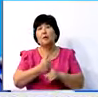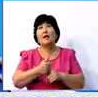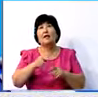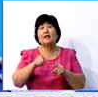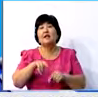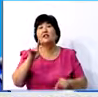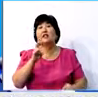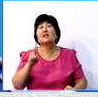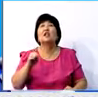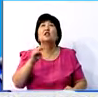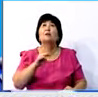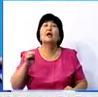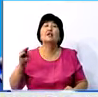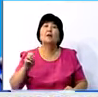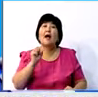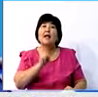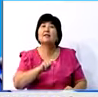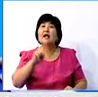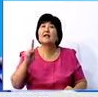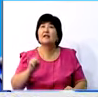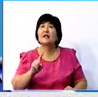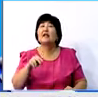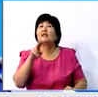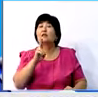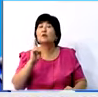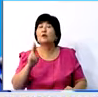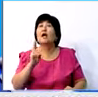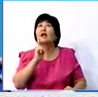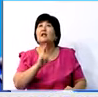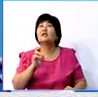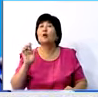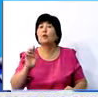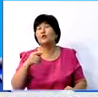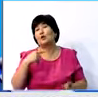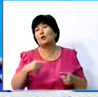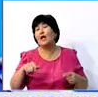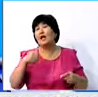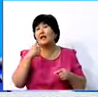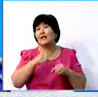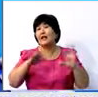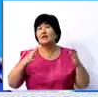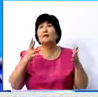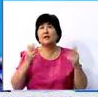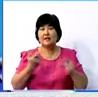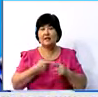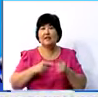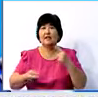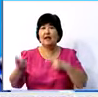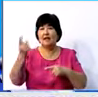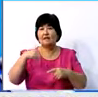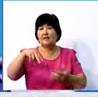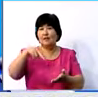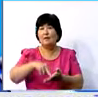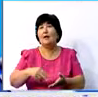Нижат Рахимов, Жасира Жаппаркул, Александр Зайчиков, Денис Уланов, Карина Горичева и другие. Главное событие, конечно же, это возвращение на